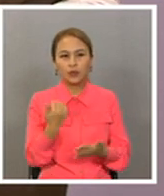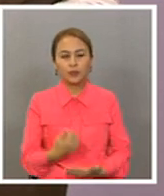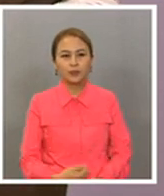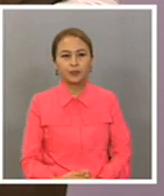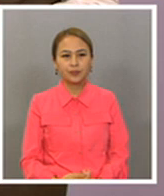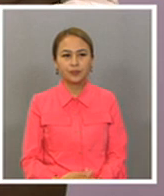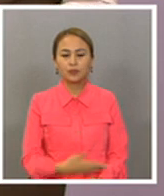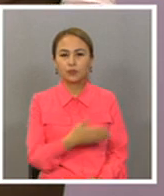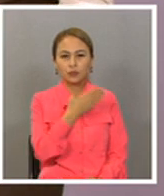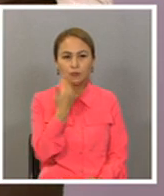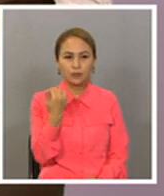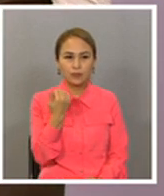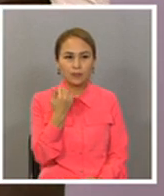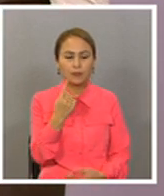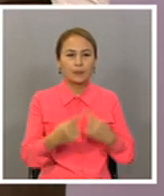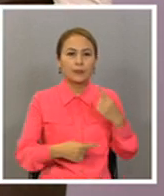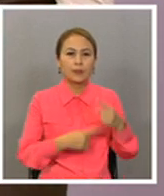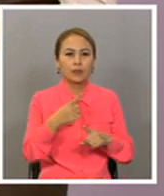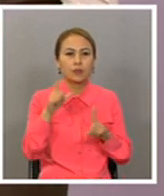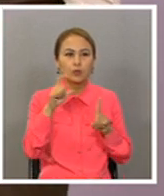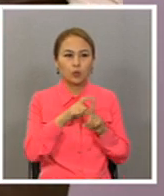Jalğau jok. Kelesi söz